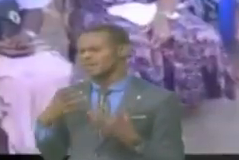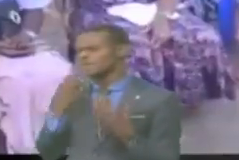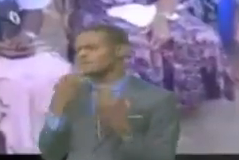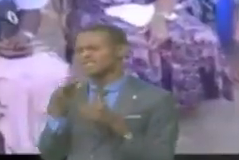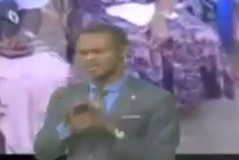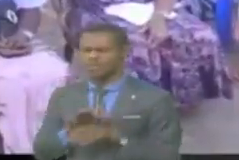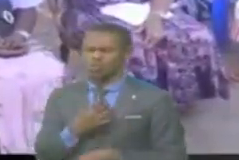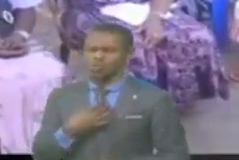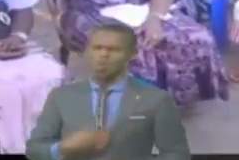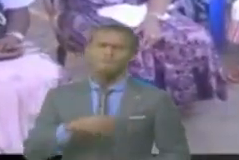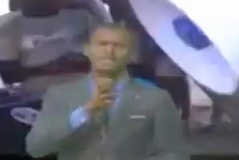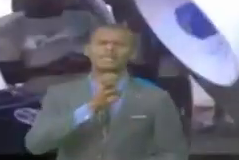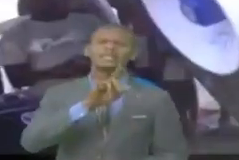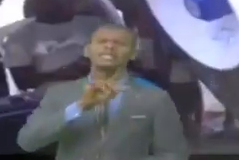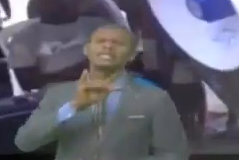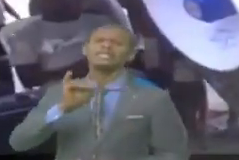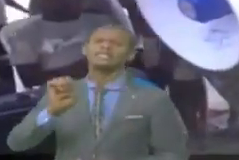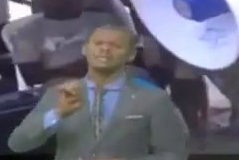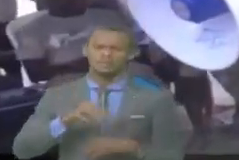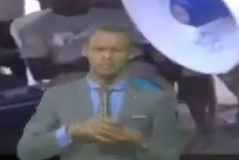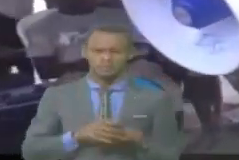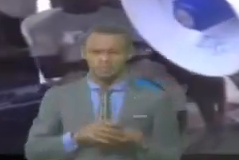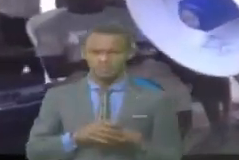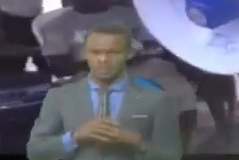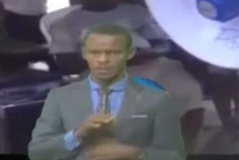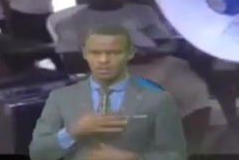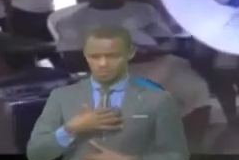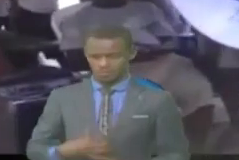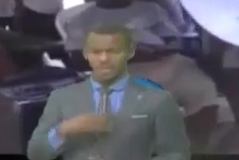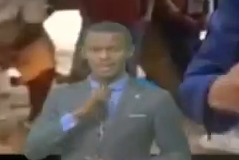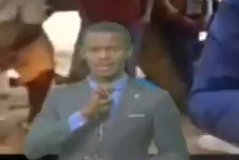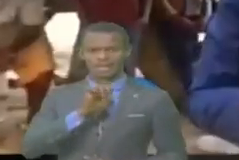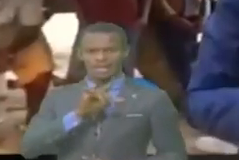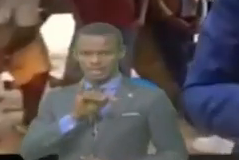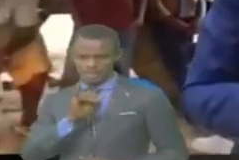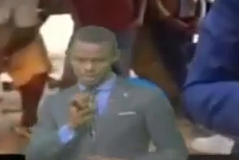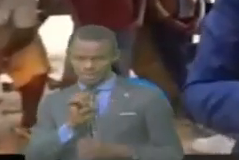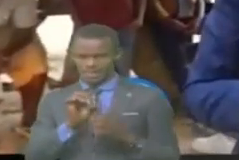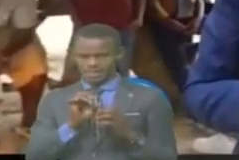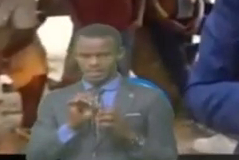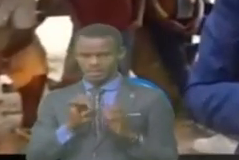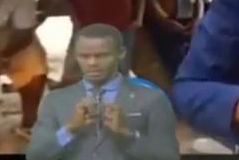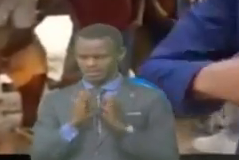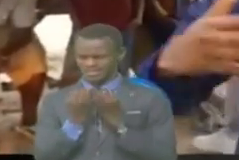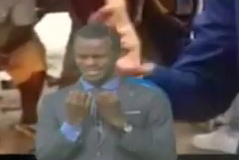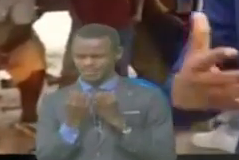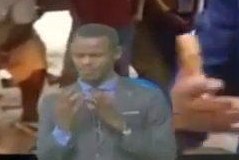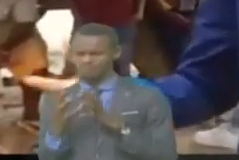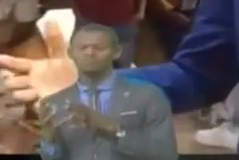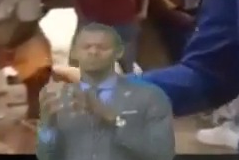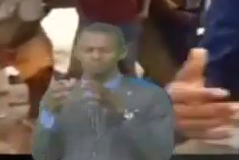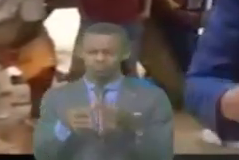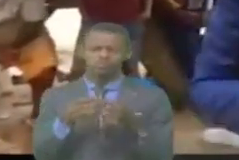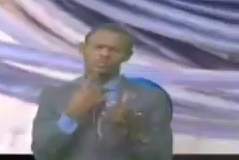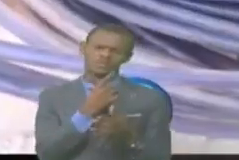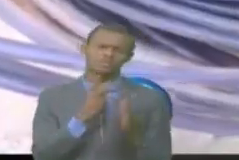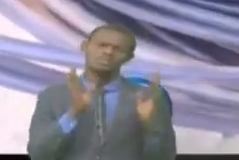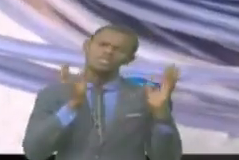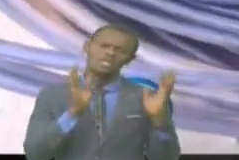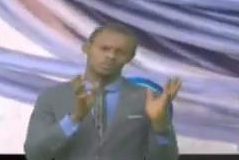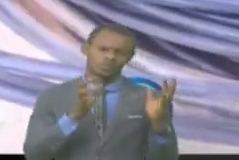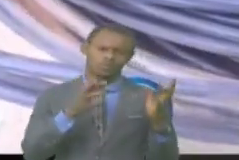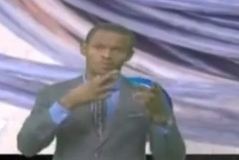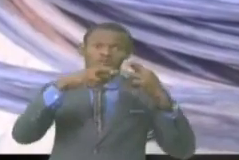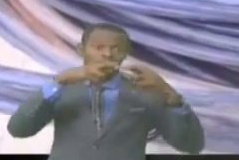À cette occasion, la délégation de Maître Eli Kayembe Moulaya invite les bénéficiaires à la vigilance pour bien garder